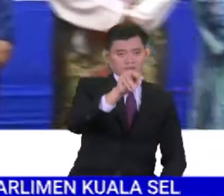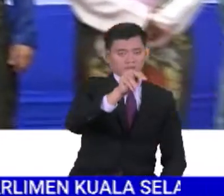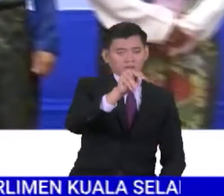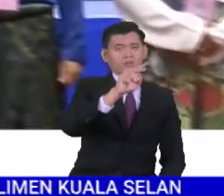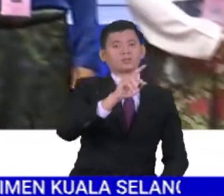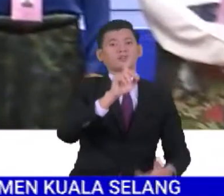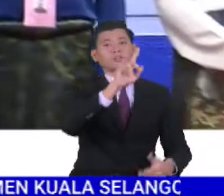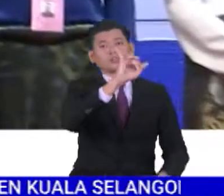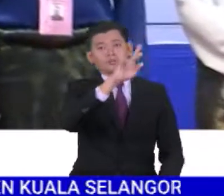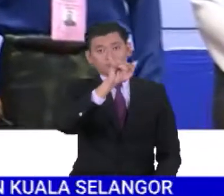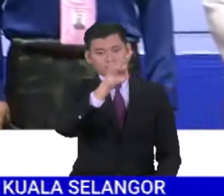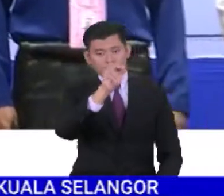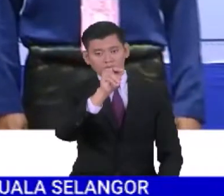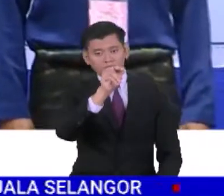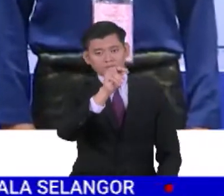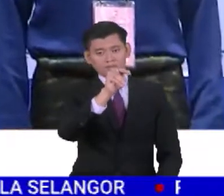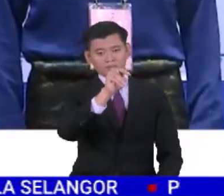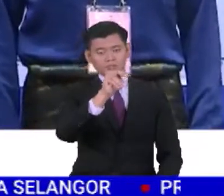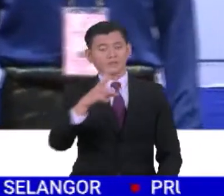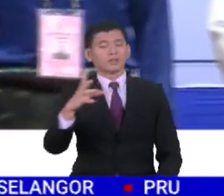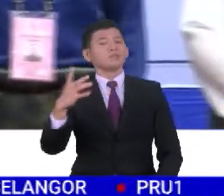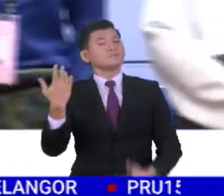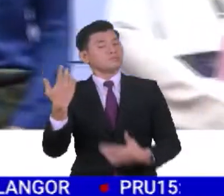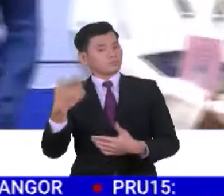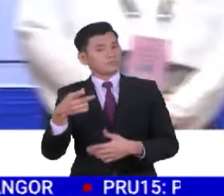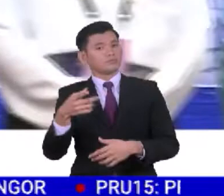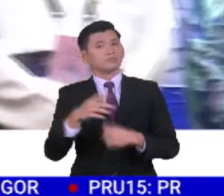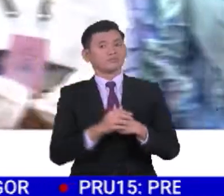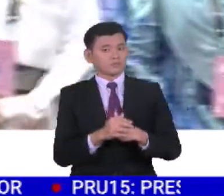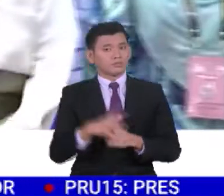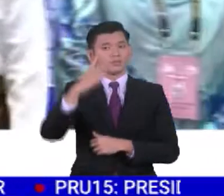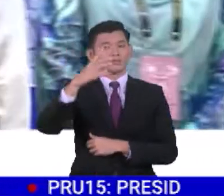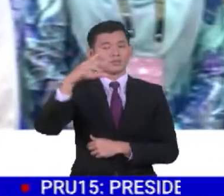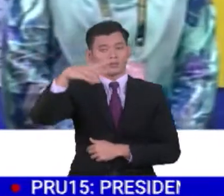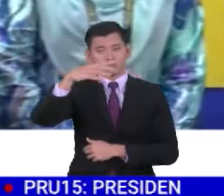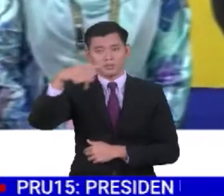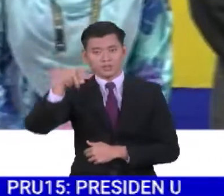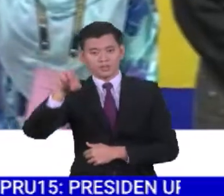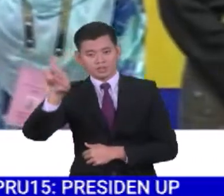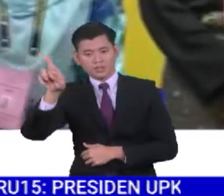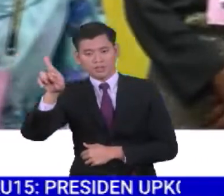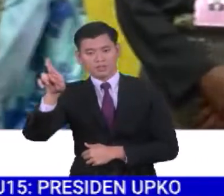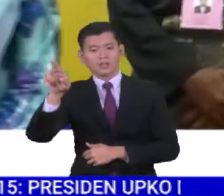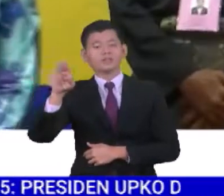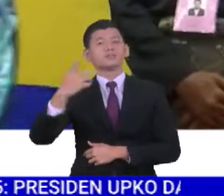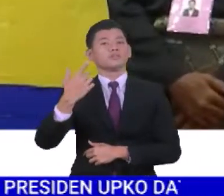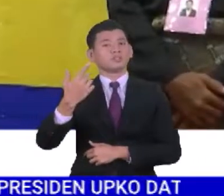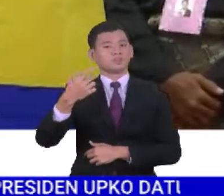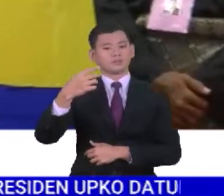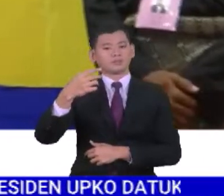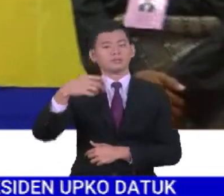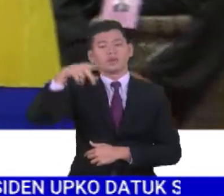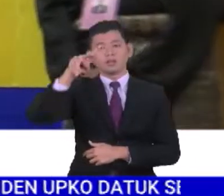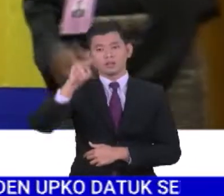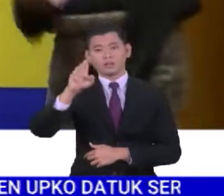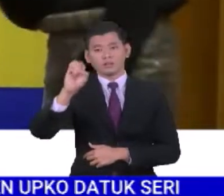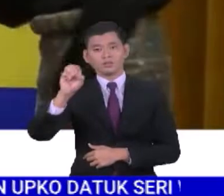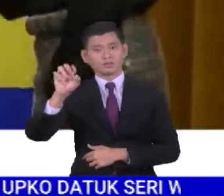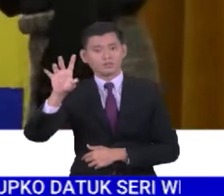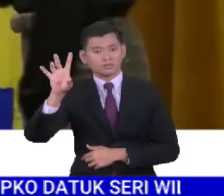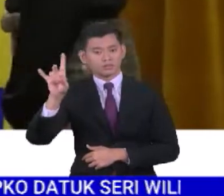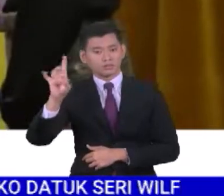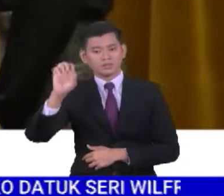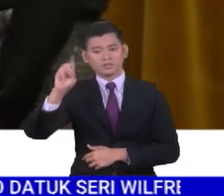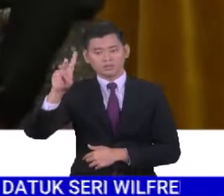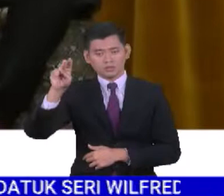Asrul Imran Abdul Jalil di DUN N10 Kayang dan PKR Asrul Nizam Abdul Jalil DUN N07